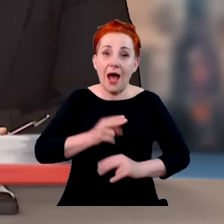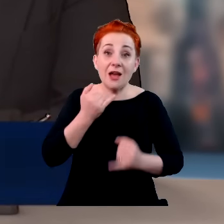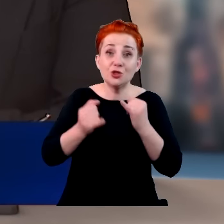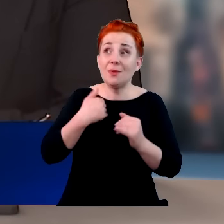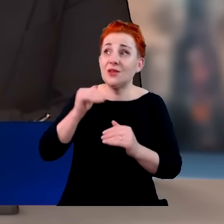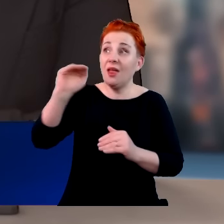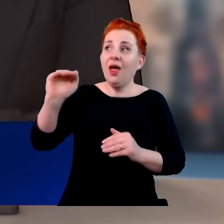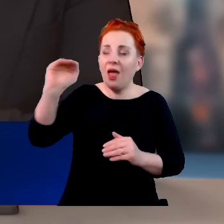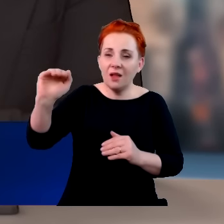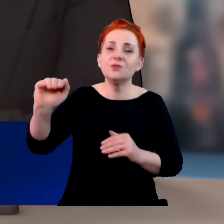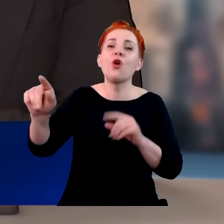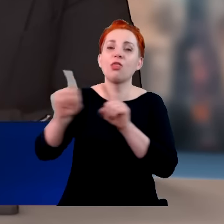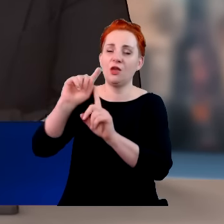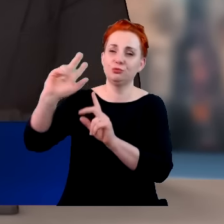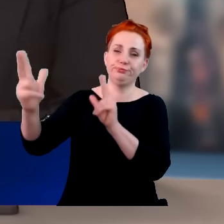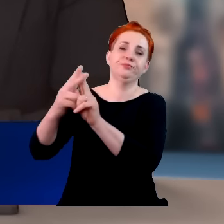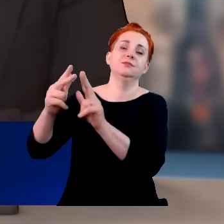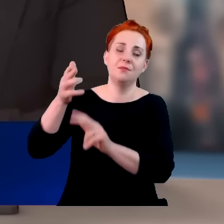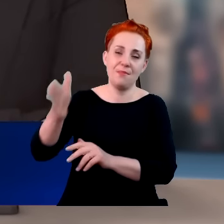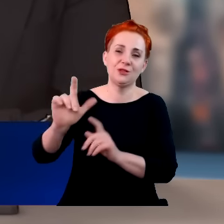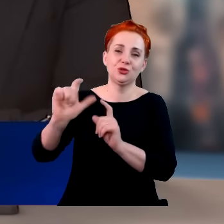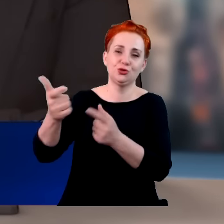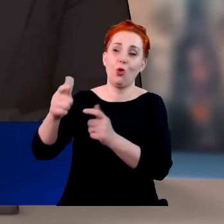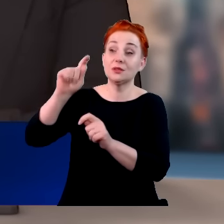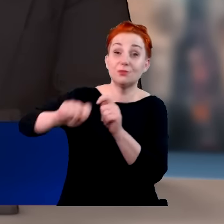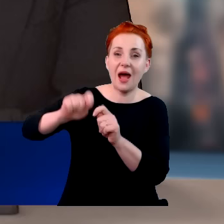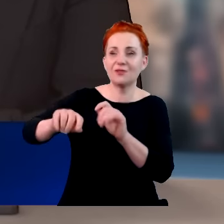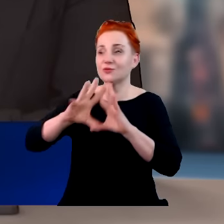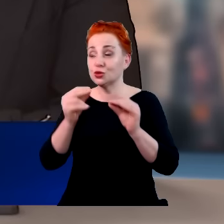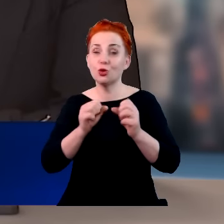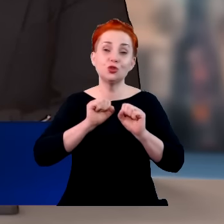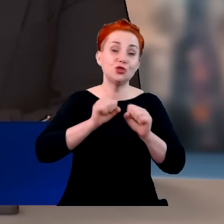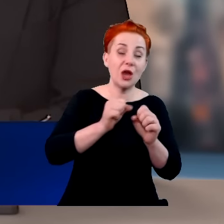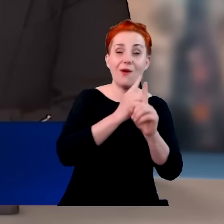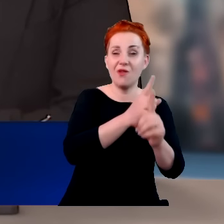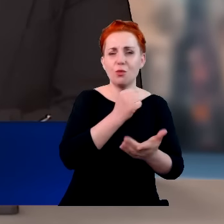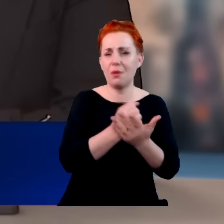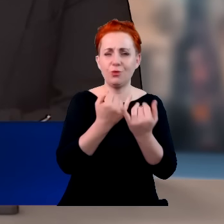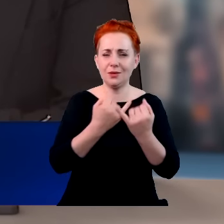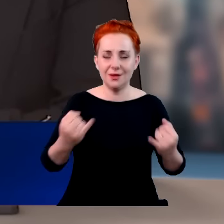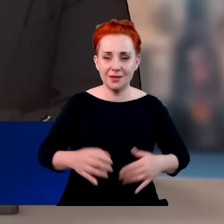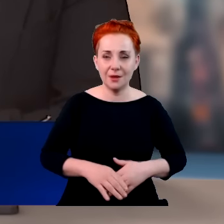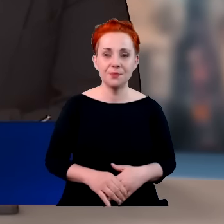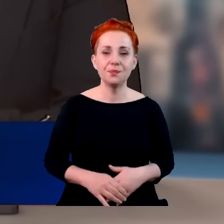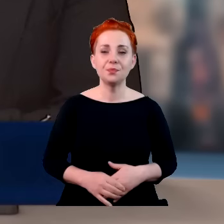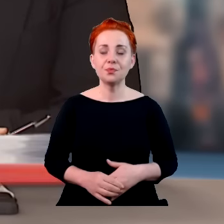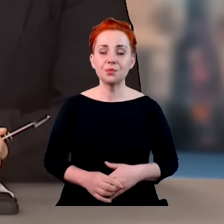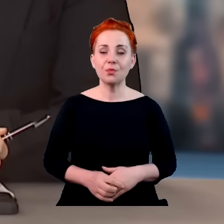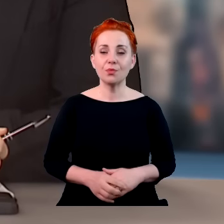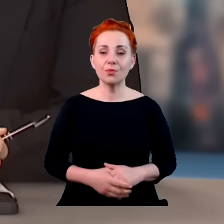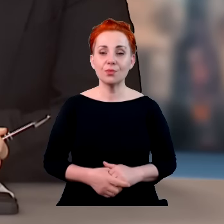to na pewno wobec niego też zacznie być wdrażana procedura sprawdzania praworządności, czego myślę, że Donald Tusk za wszelką cenę chciałby